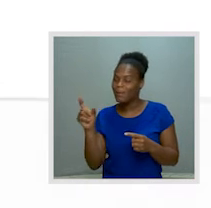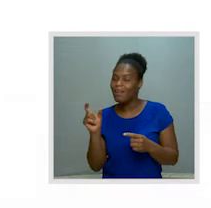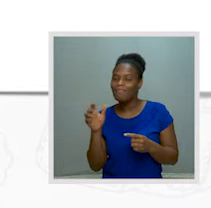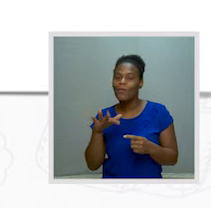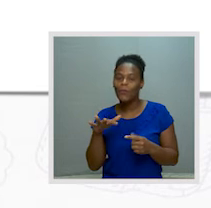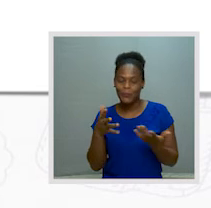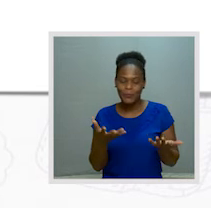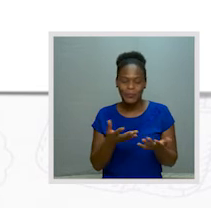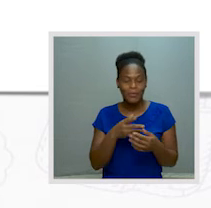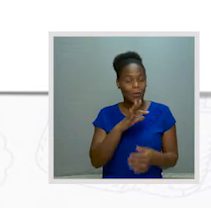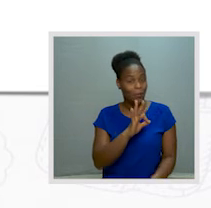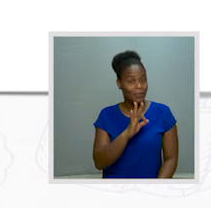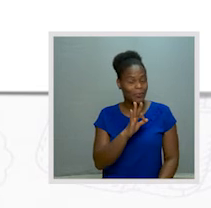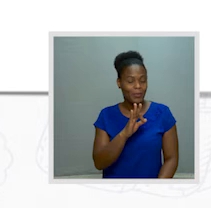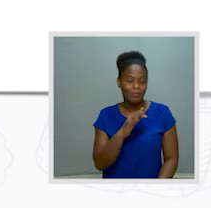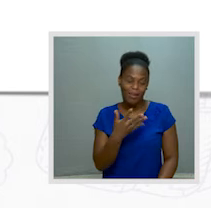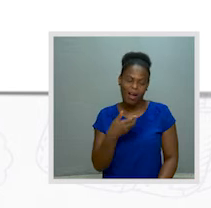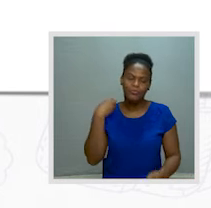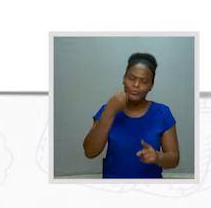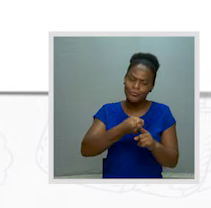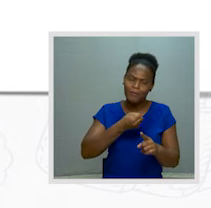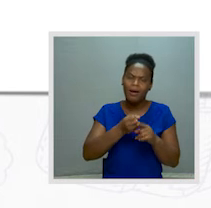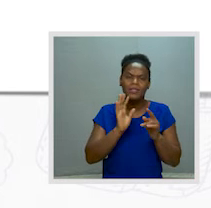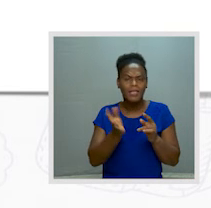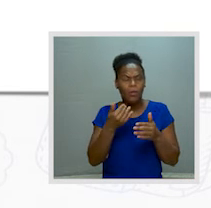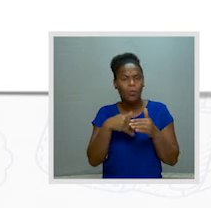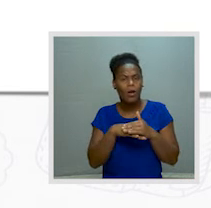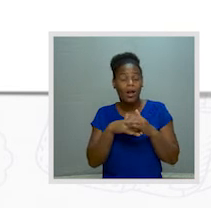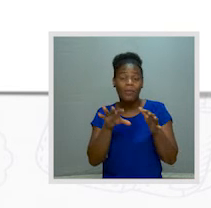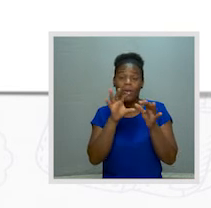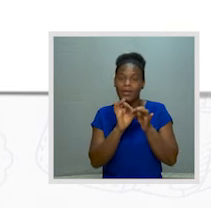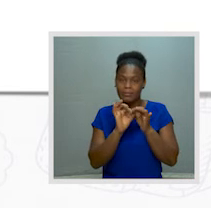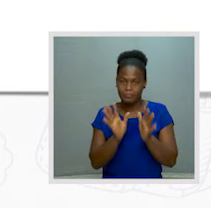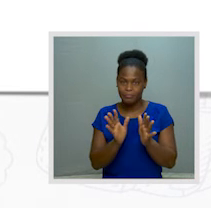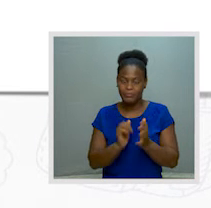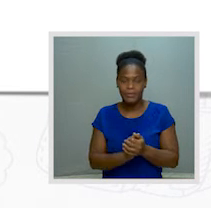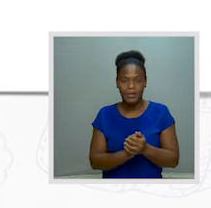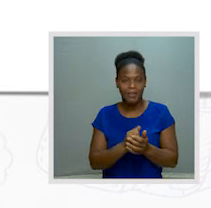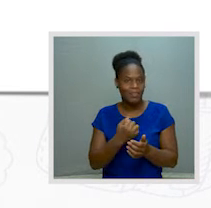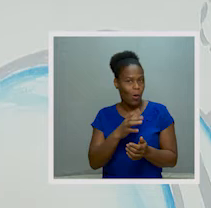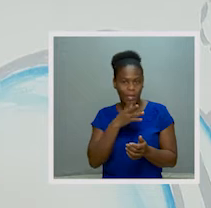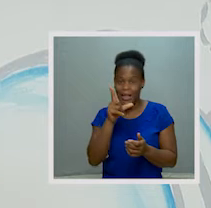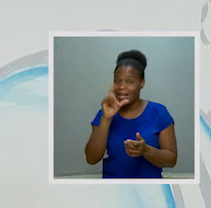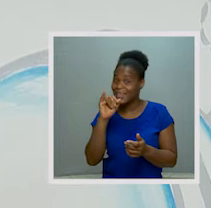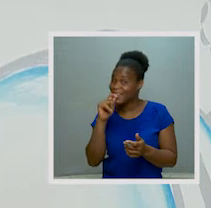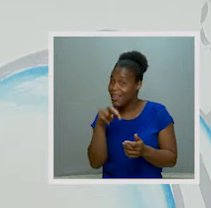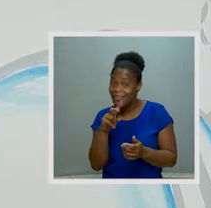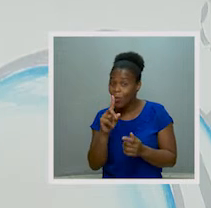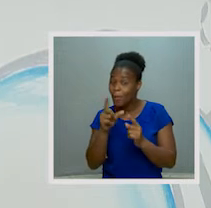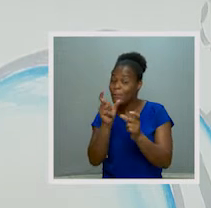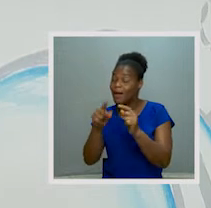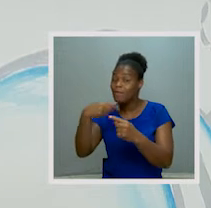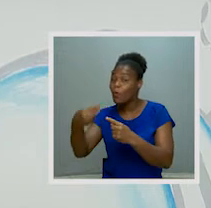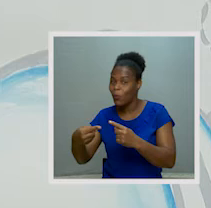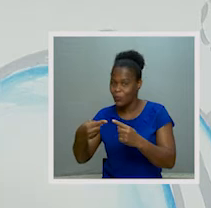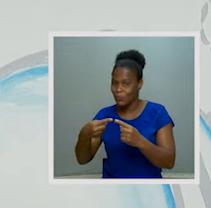Puis vous avez en 4. Le défi, c'est de garder le lien. On n'a pas dit le lien, mais on